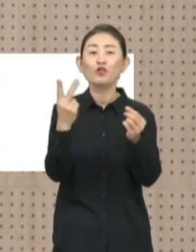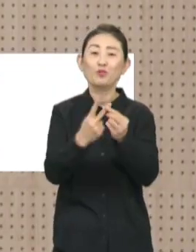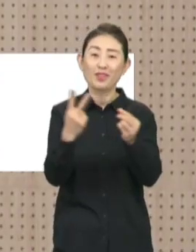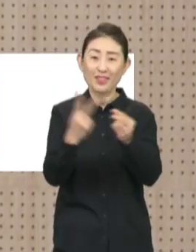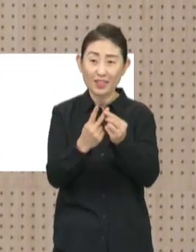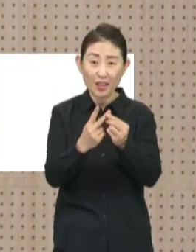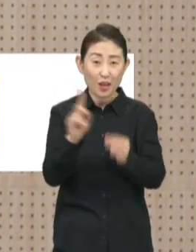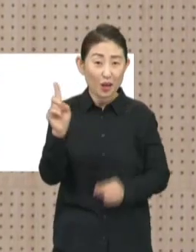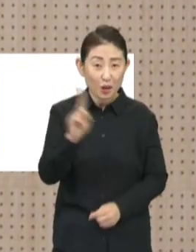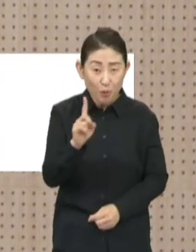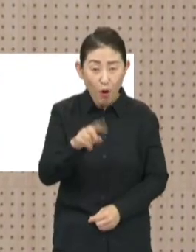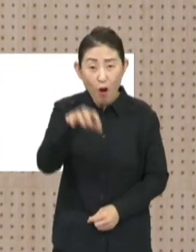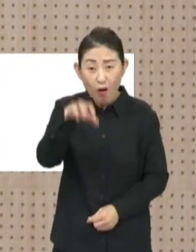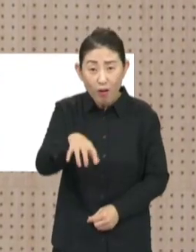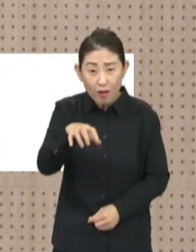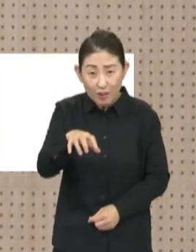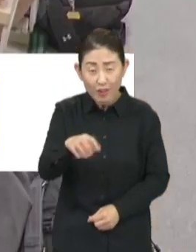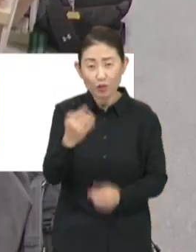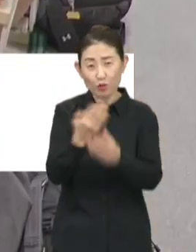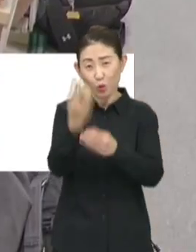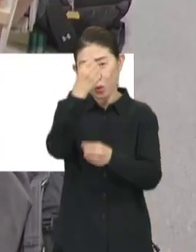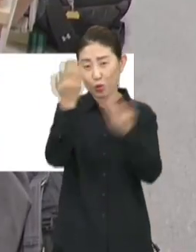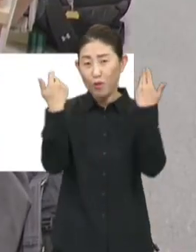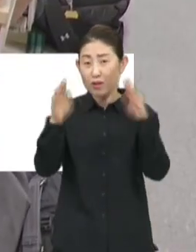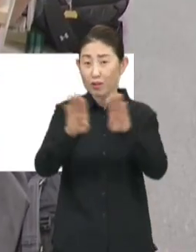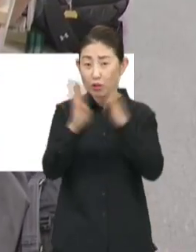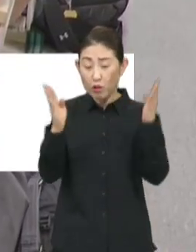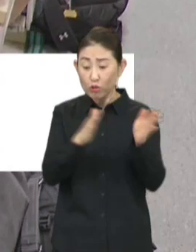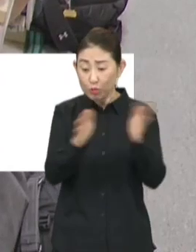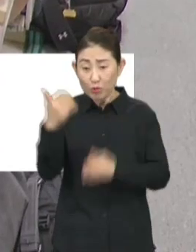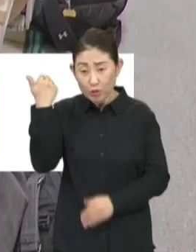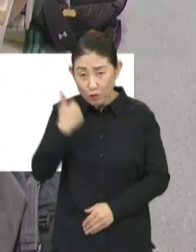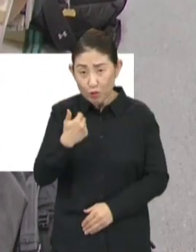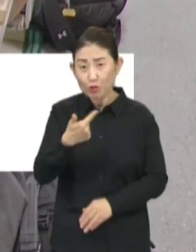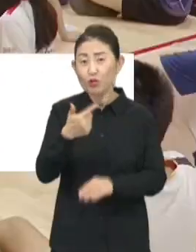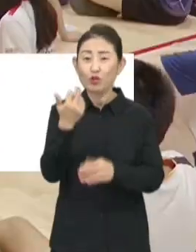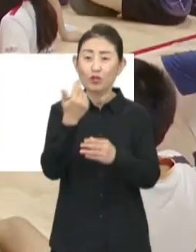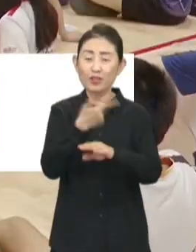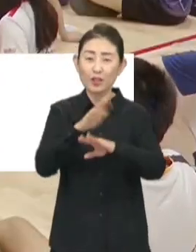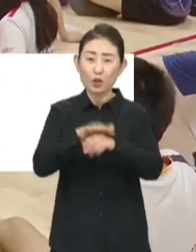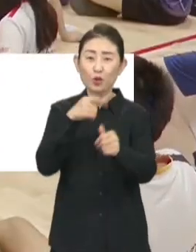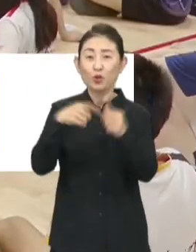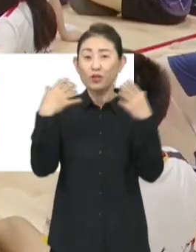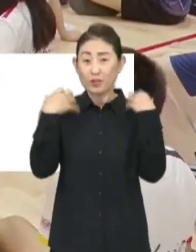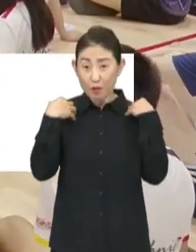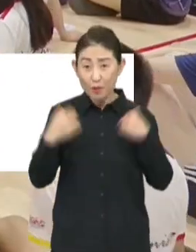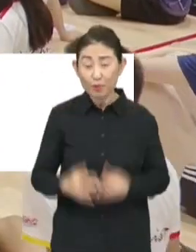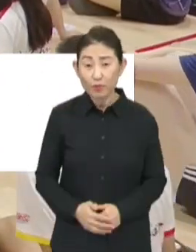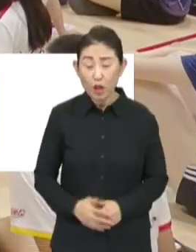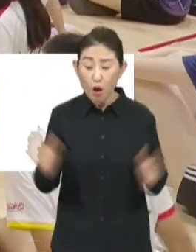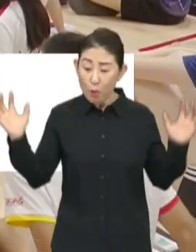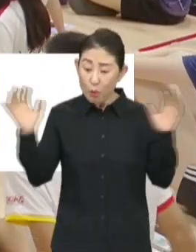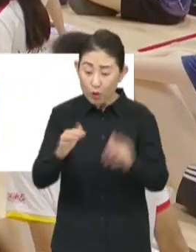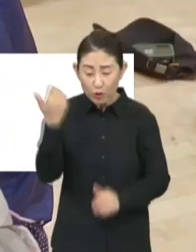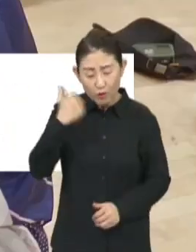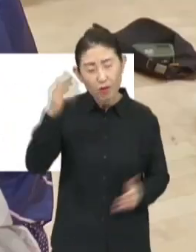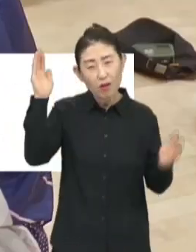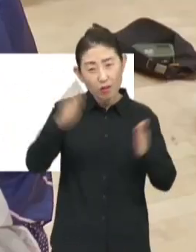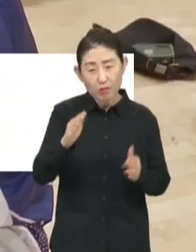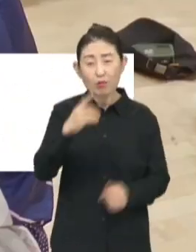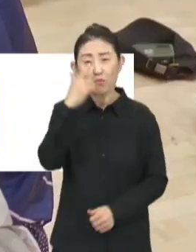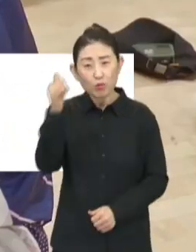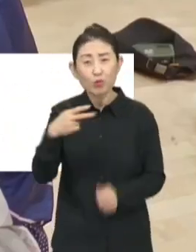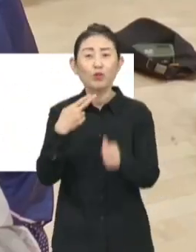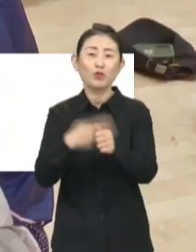진로진학 페스티벌이 오늘 대전 교육청 주최로 유성 고등학교에서 열렸습니다 오늘 행사에는 학생과 교사 학부모 등